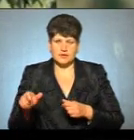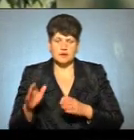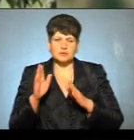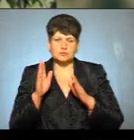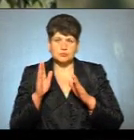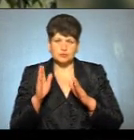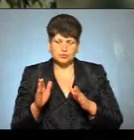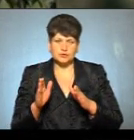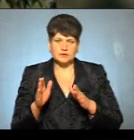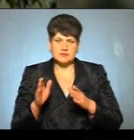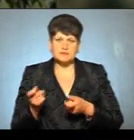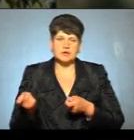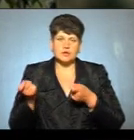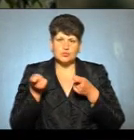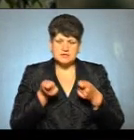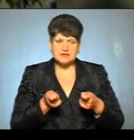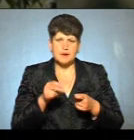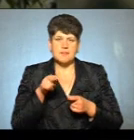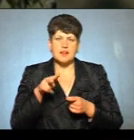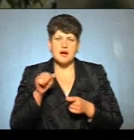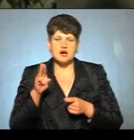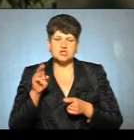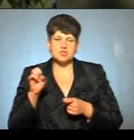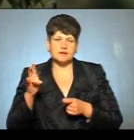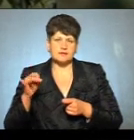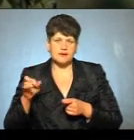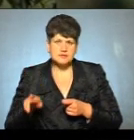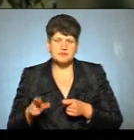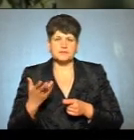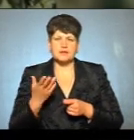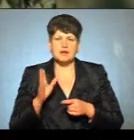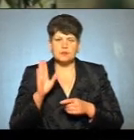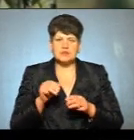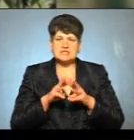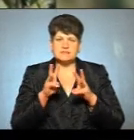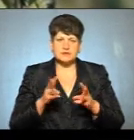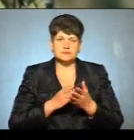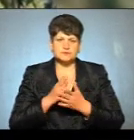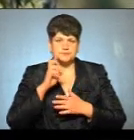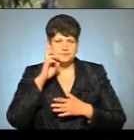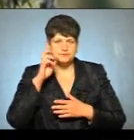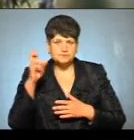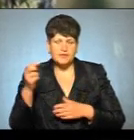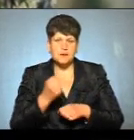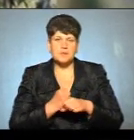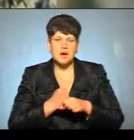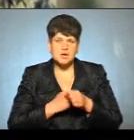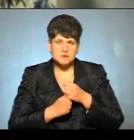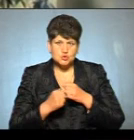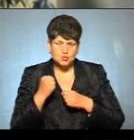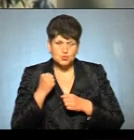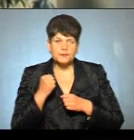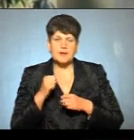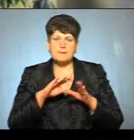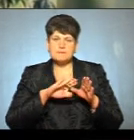з заносом плащаниці, буде пасхальна заутрення і буде свята літургія на Пасху. Тоді